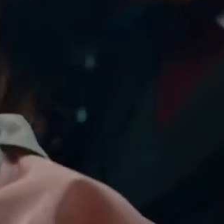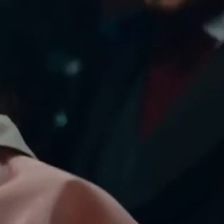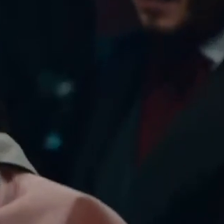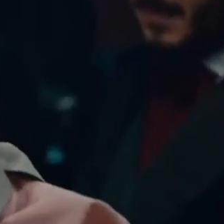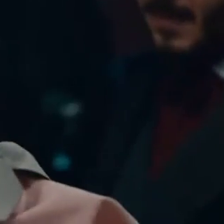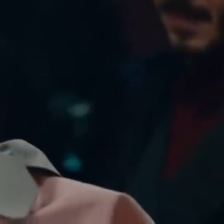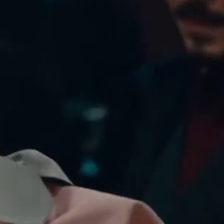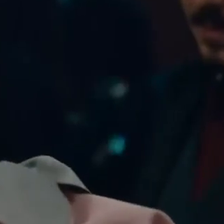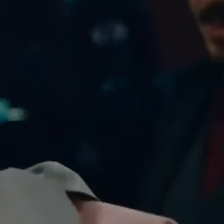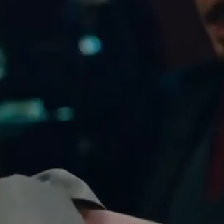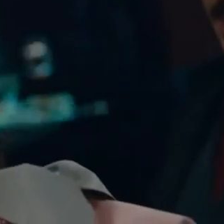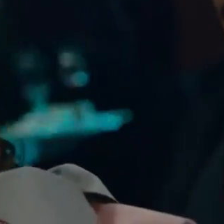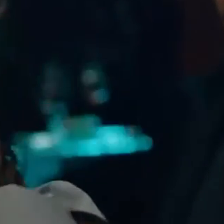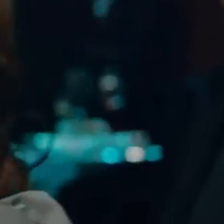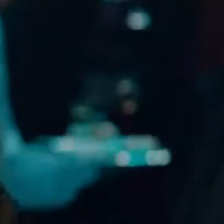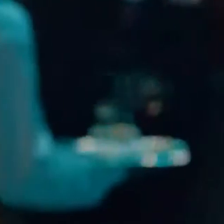Lara utandı.